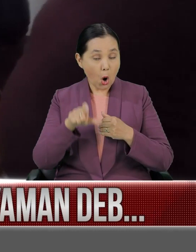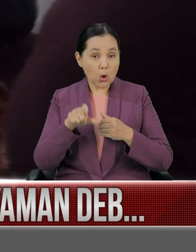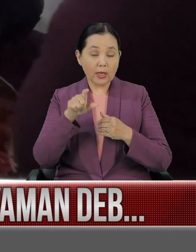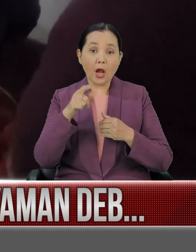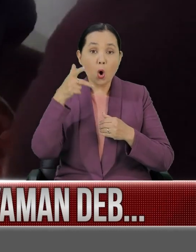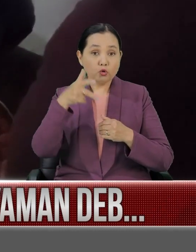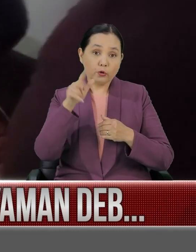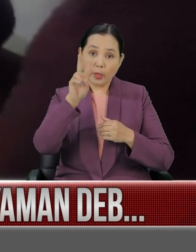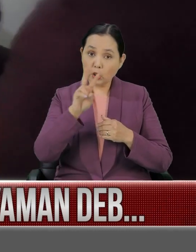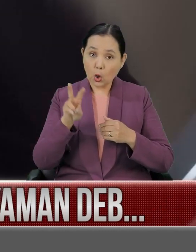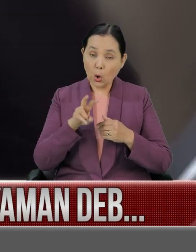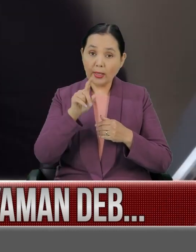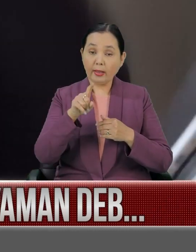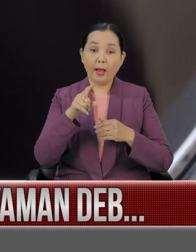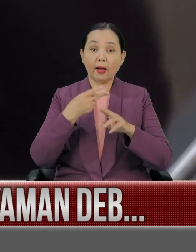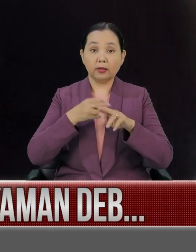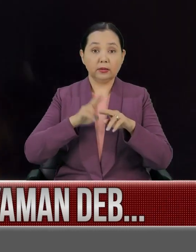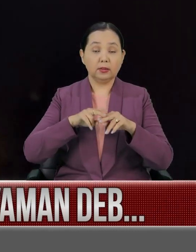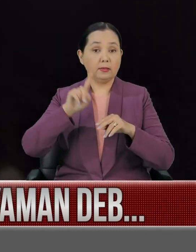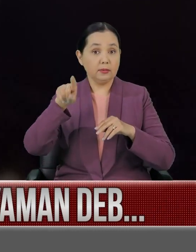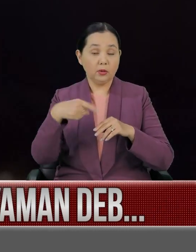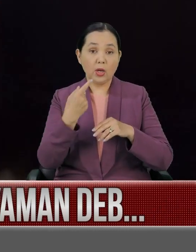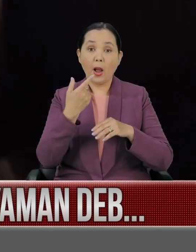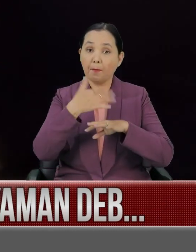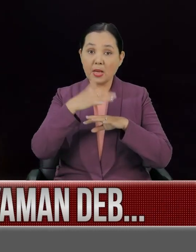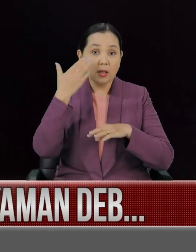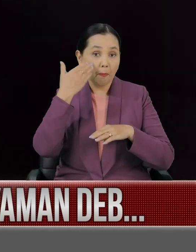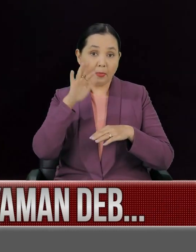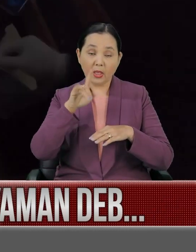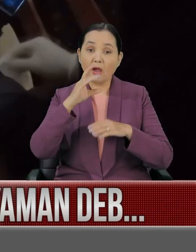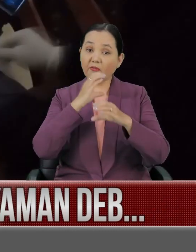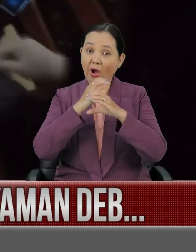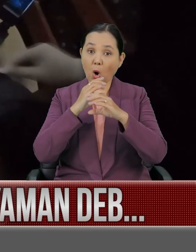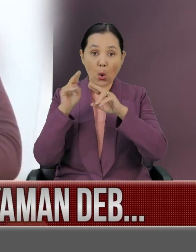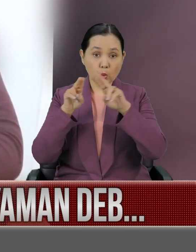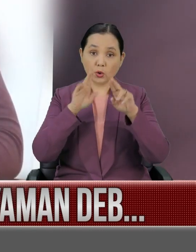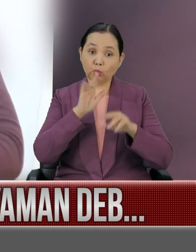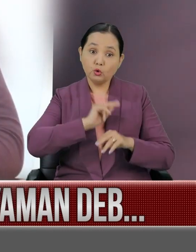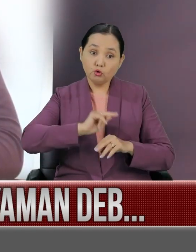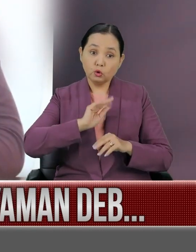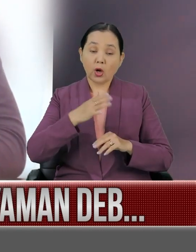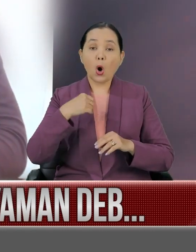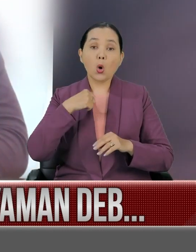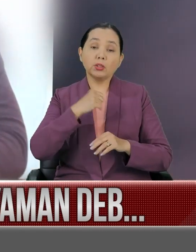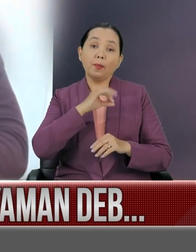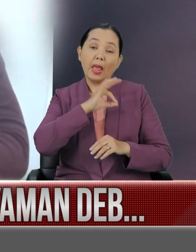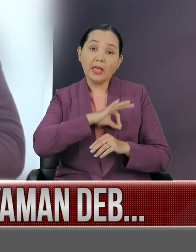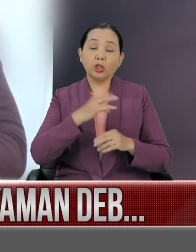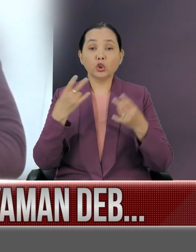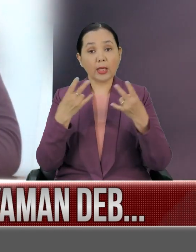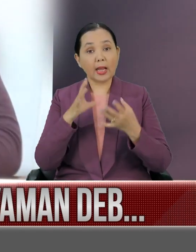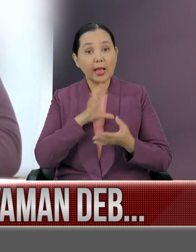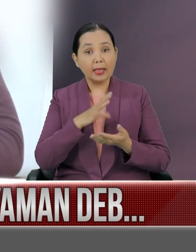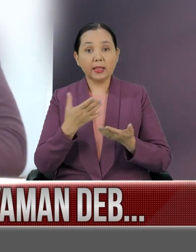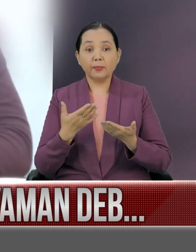yo'liga 3000 AQSh dollarlik tuzoq qo'ygan shaxs manzilga begona emas. Vagon kuzatuvchisi bo'lib ishlaydi. O'zimning ehtiyojim uchun kerak